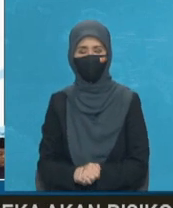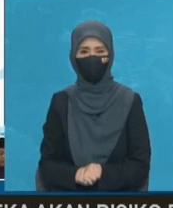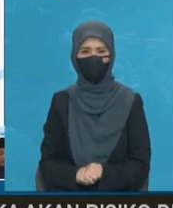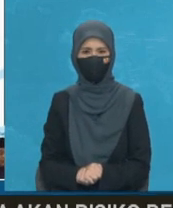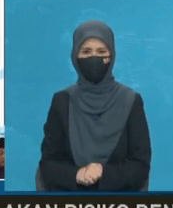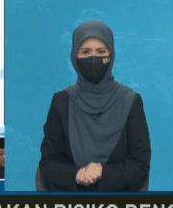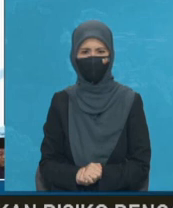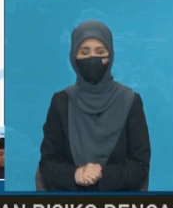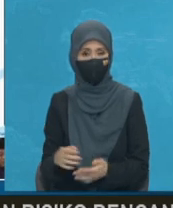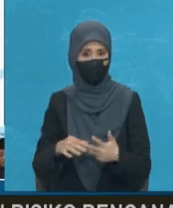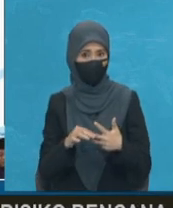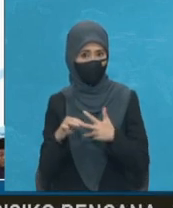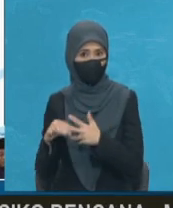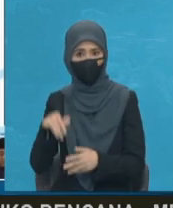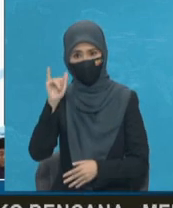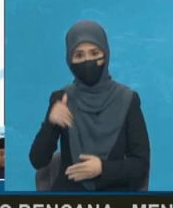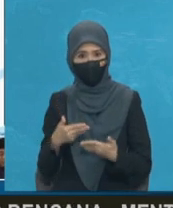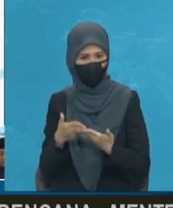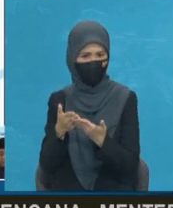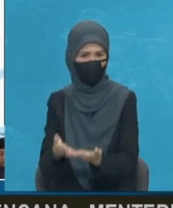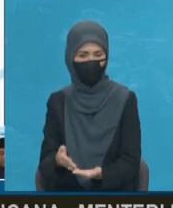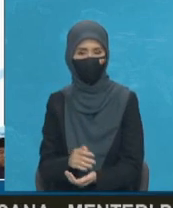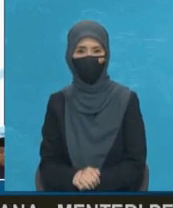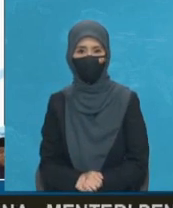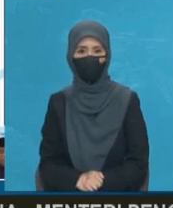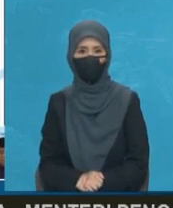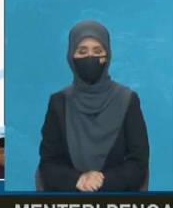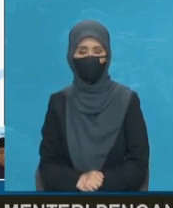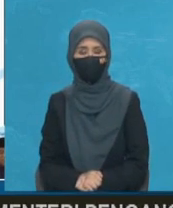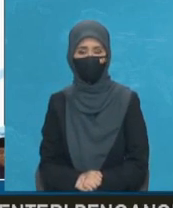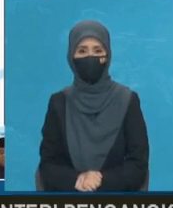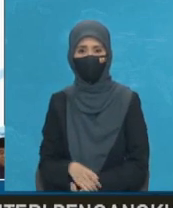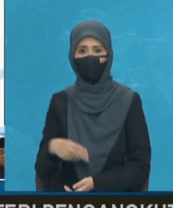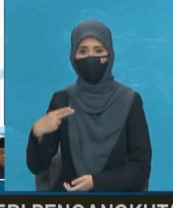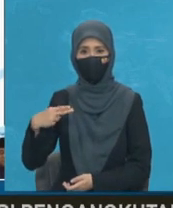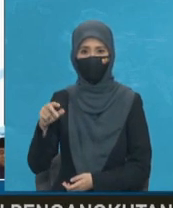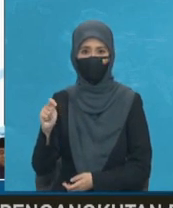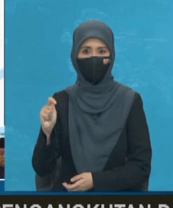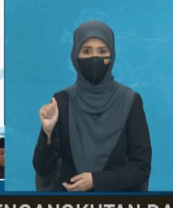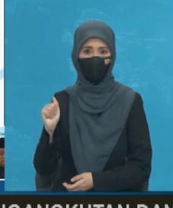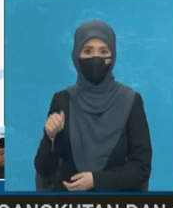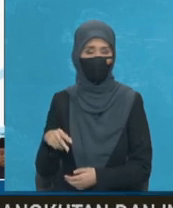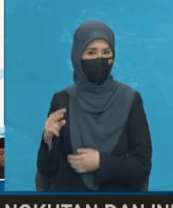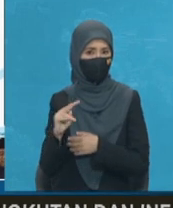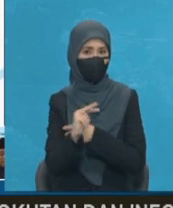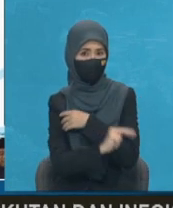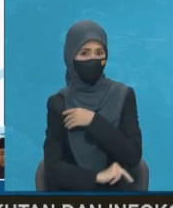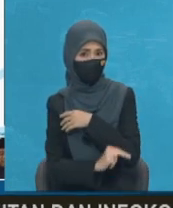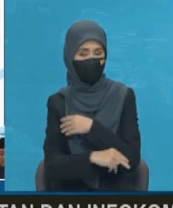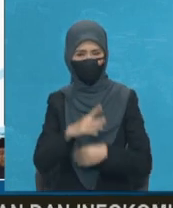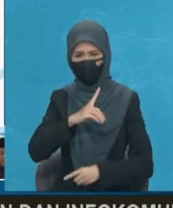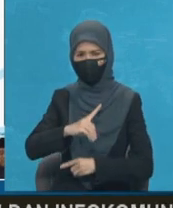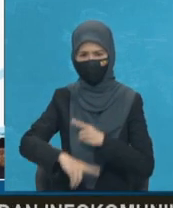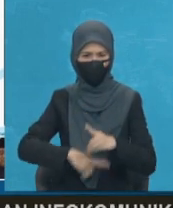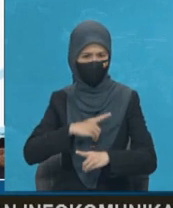penting yang diberikan oleh primaton pregmod on keji Cuaca dan hidrologi kebangsaan Jadi seluruh dunia dalam